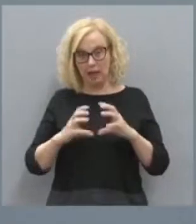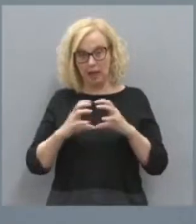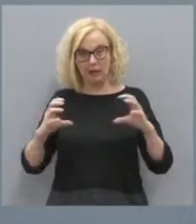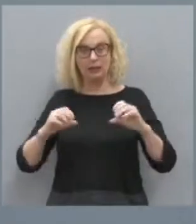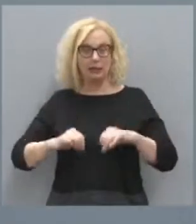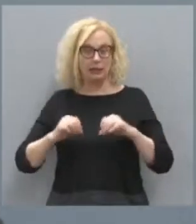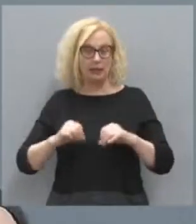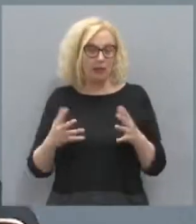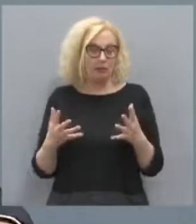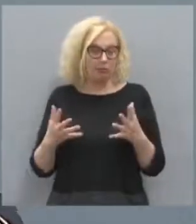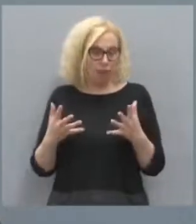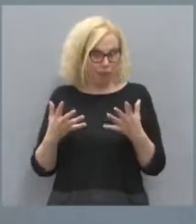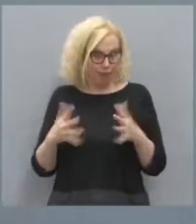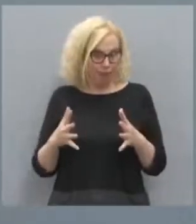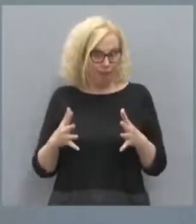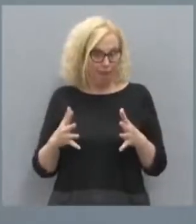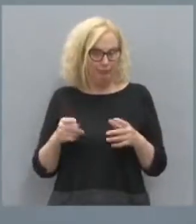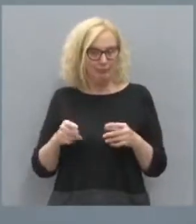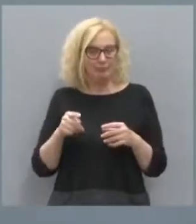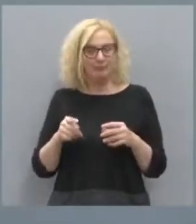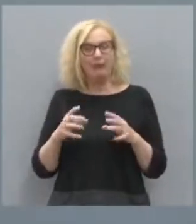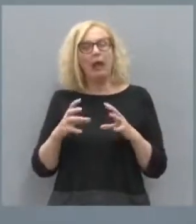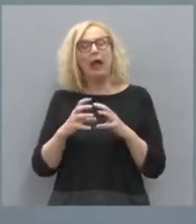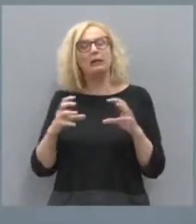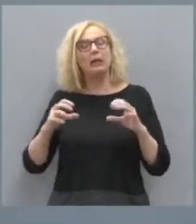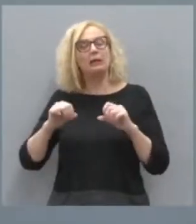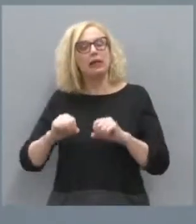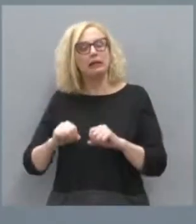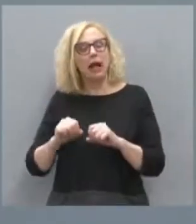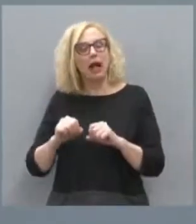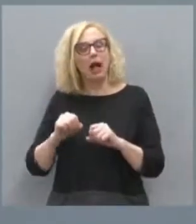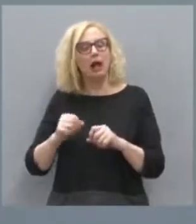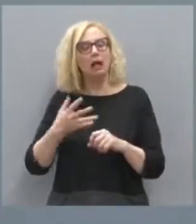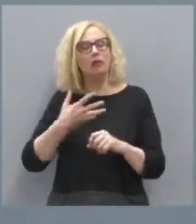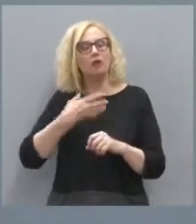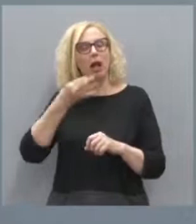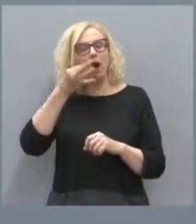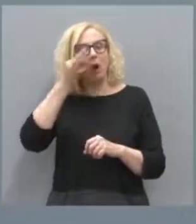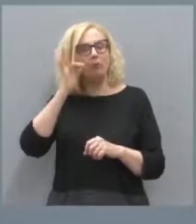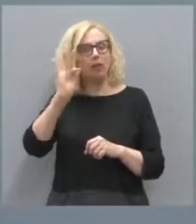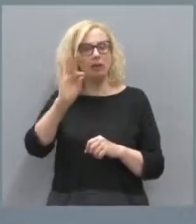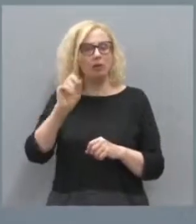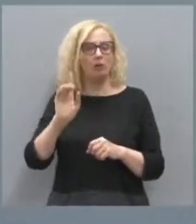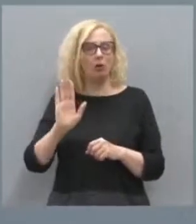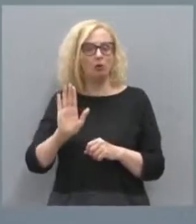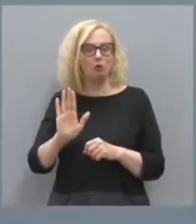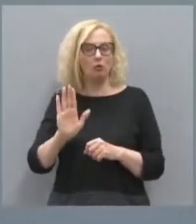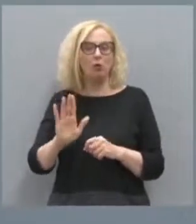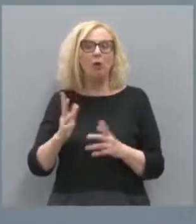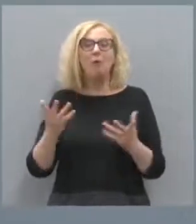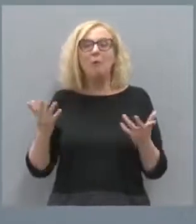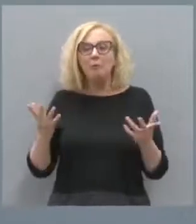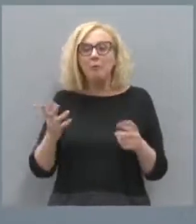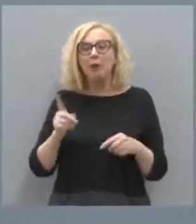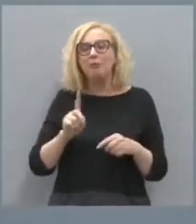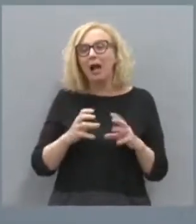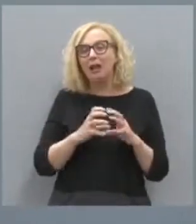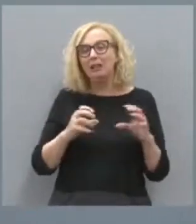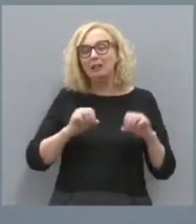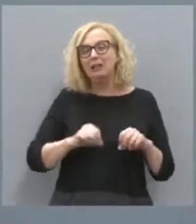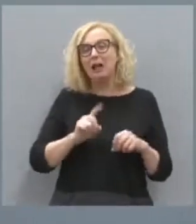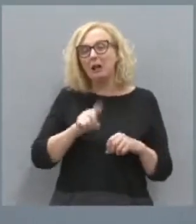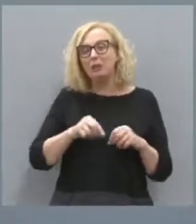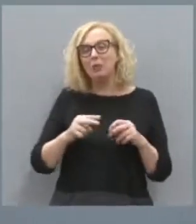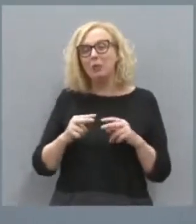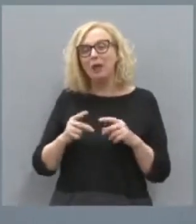l'azienda sanitaria l'azienda sanitaria si pone un obiettivo all'inter sanitari lasciano l'iraq era giunta provinciale questo punto